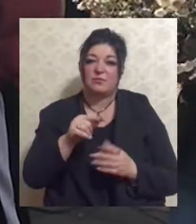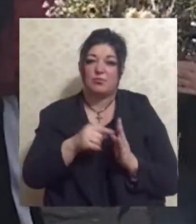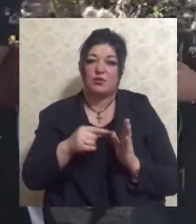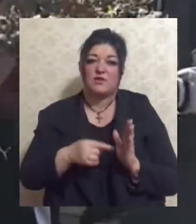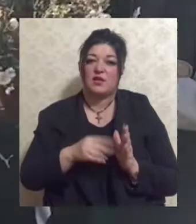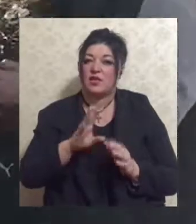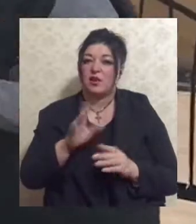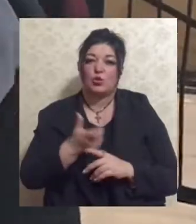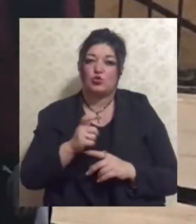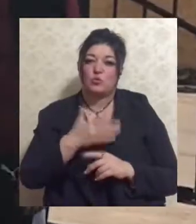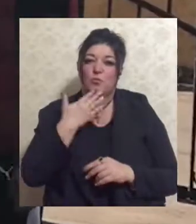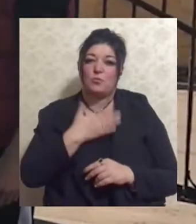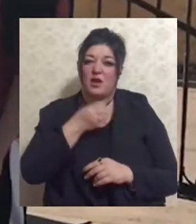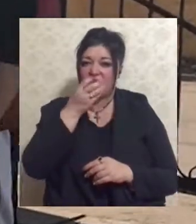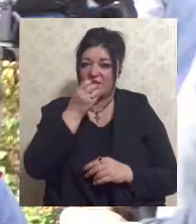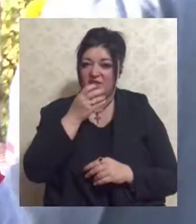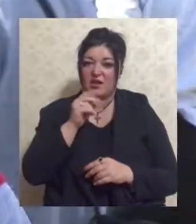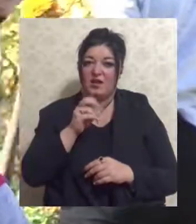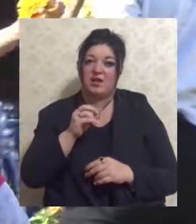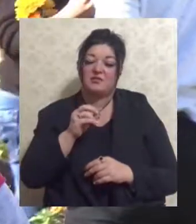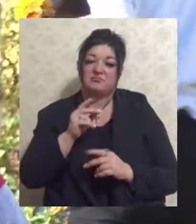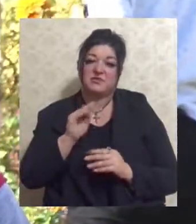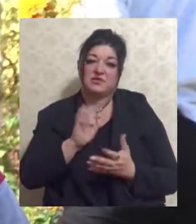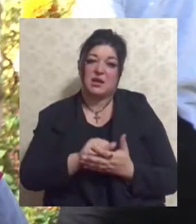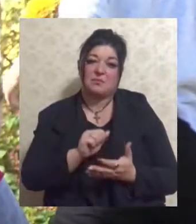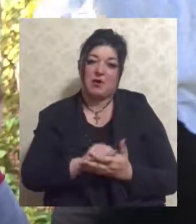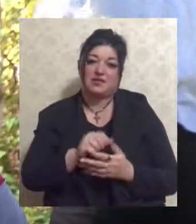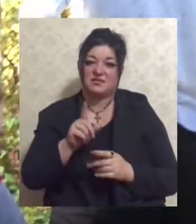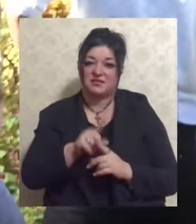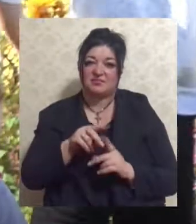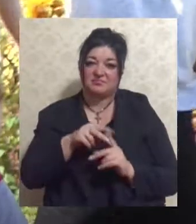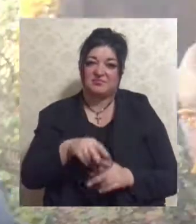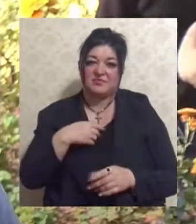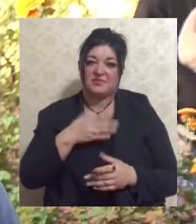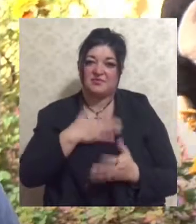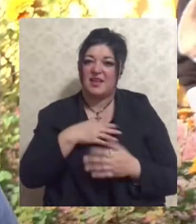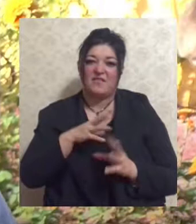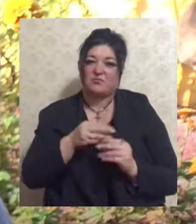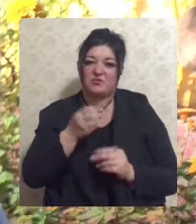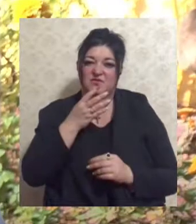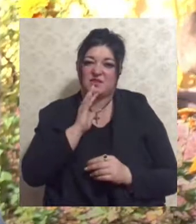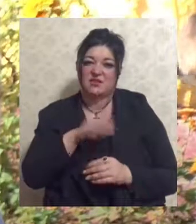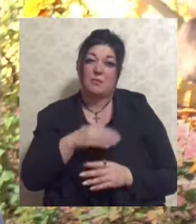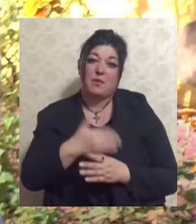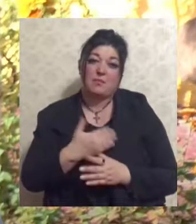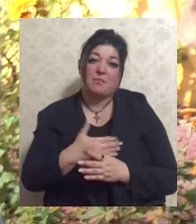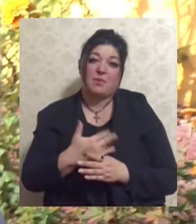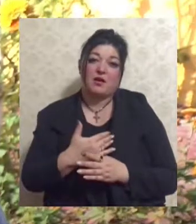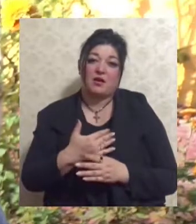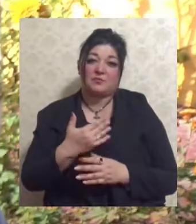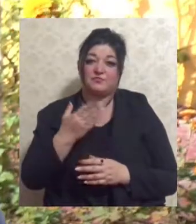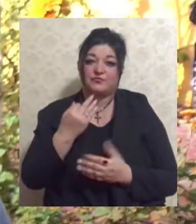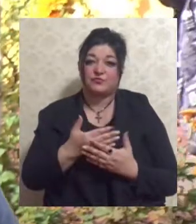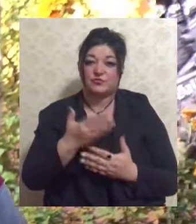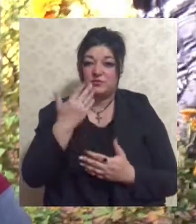полюбляє квіти, але займатися фізичним навантаженням йому до вподоби. Я взагалі цвіти не люблю. Помагаємо, от, коли